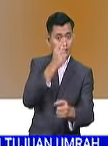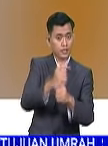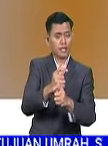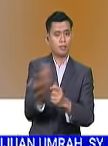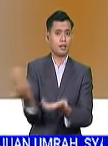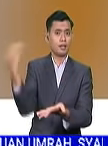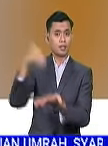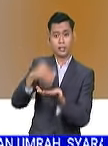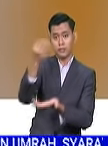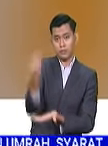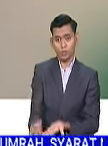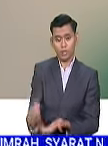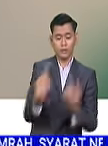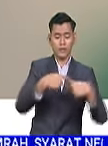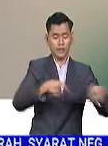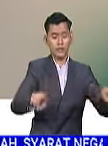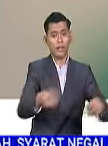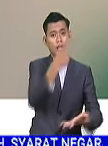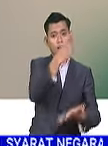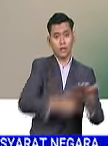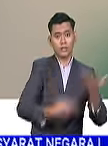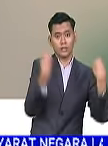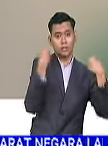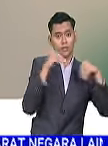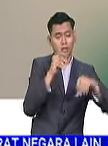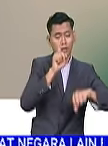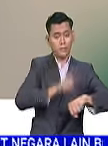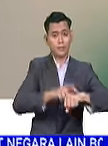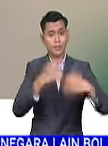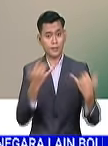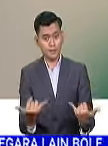lebih rendah berbanding harga jualan dan borong ketika ini.